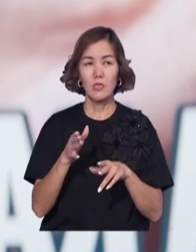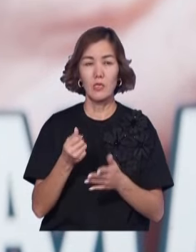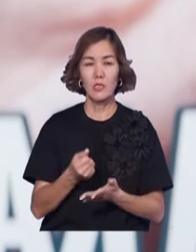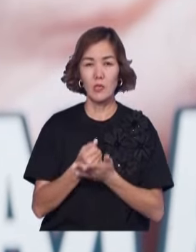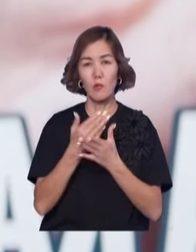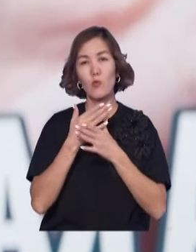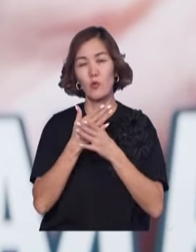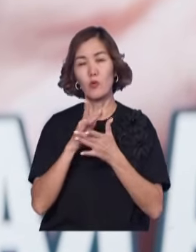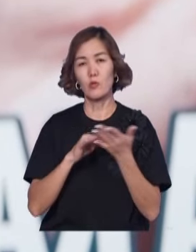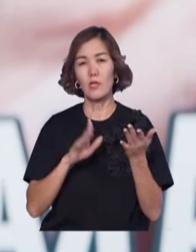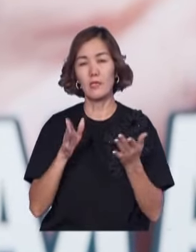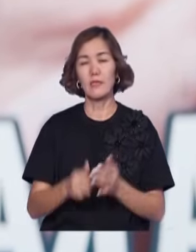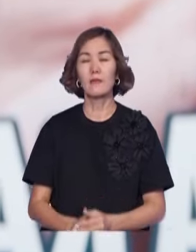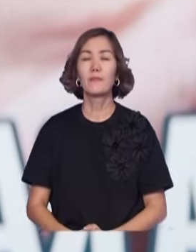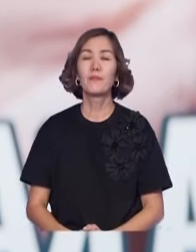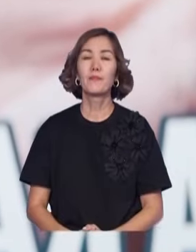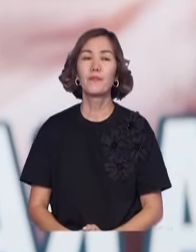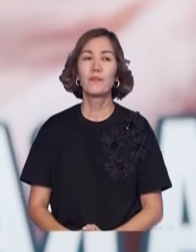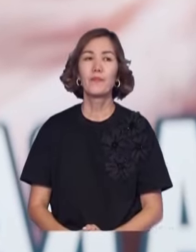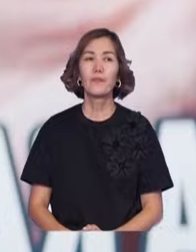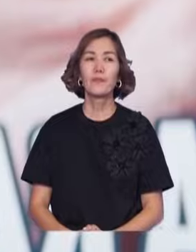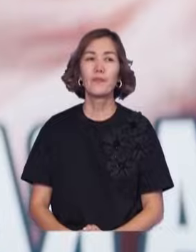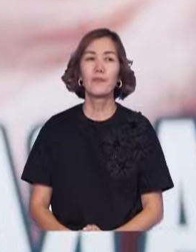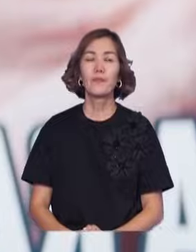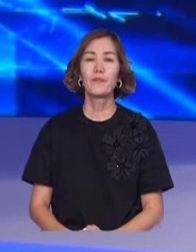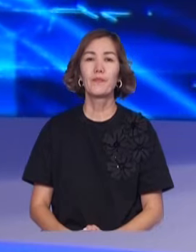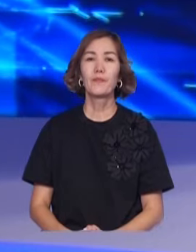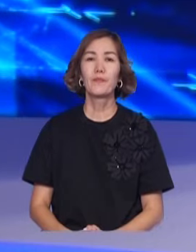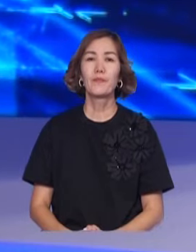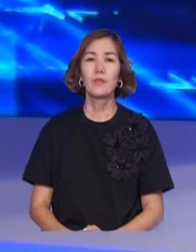қаз бақылауда сол құқықтық көмек көрсету бойынша.